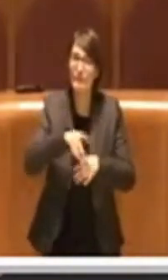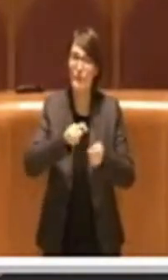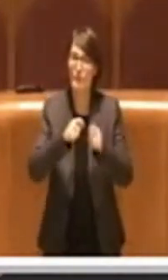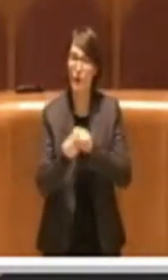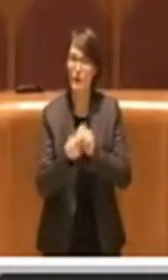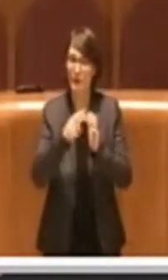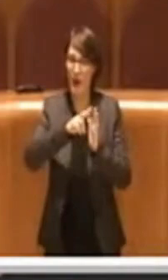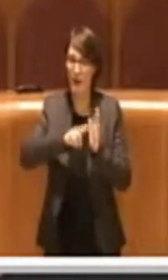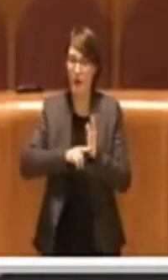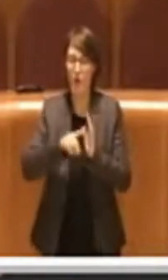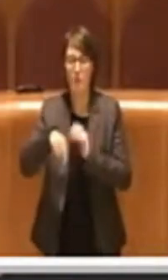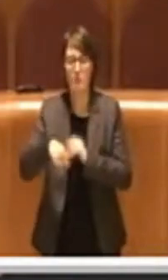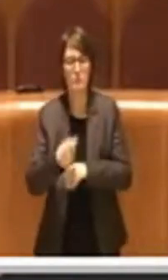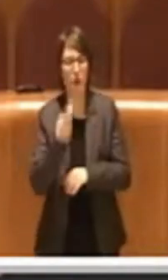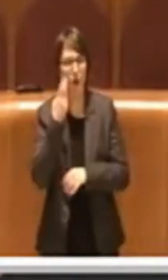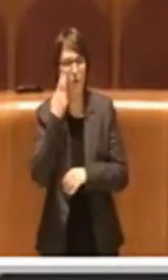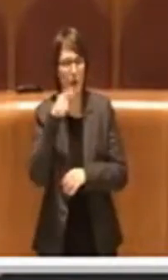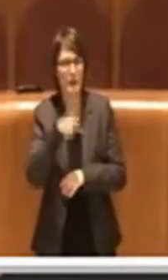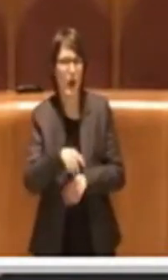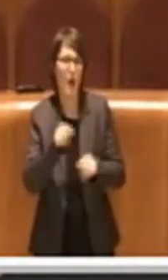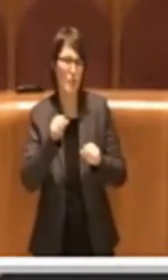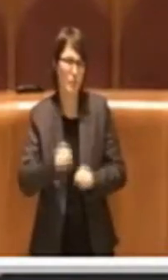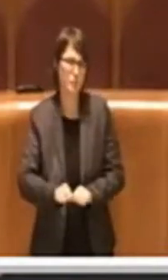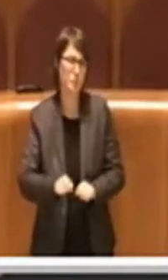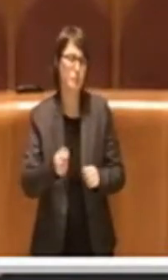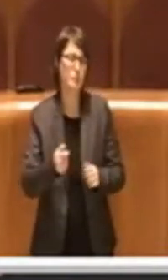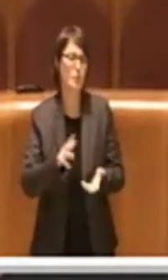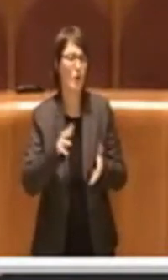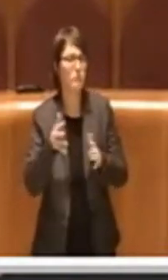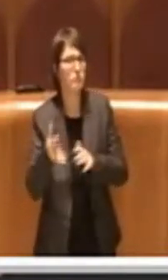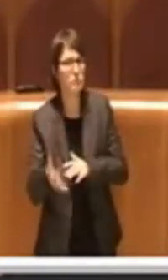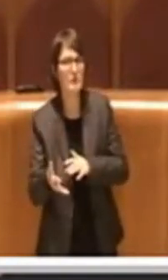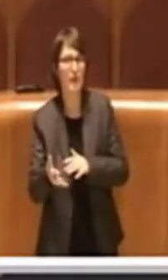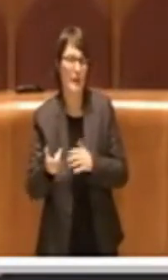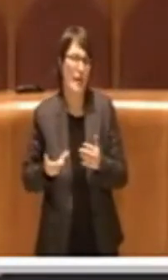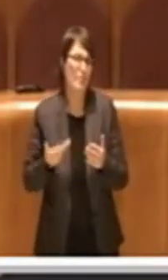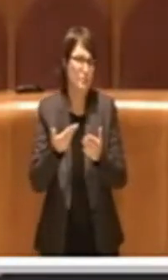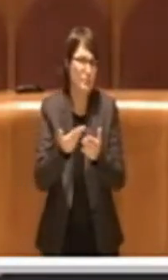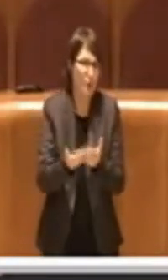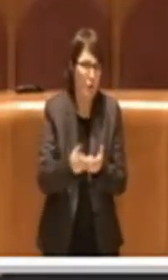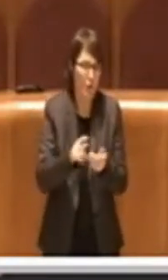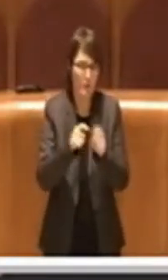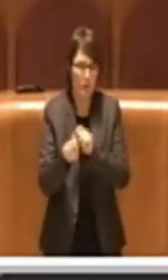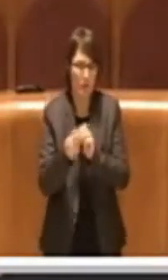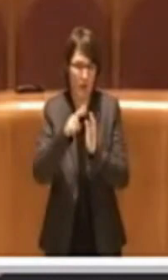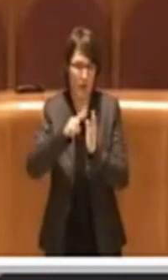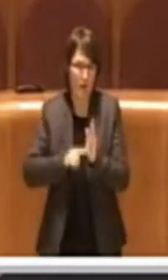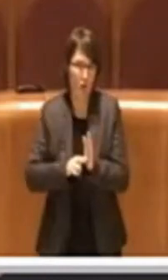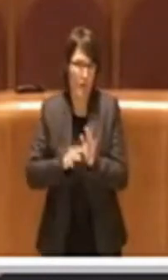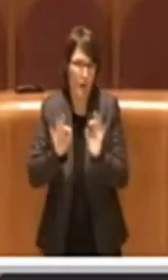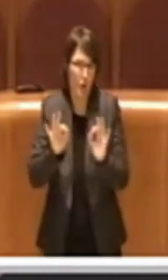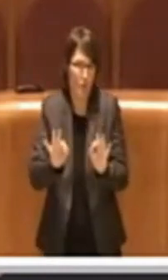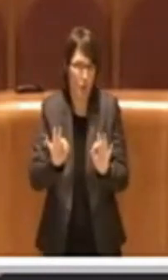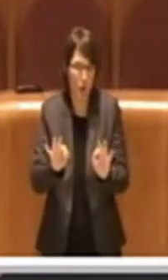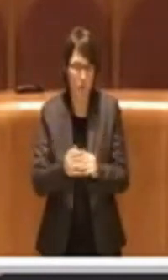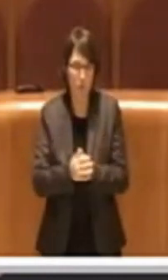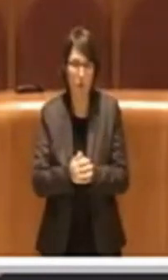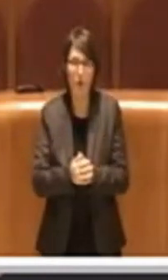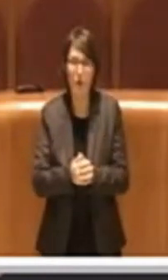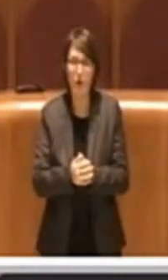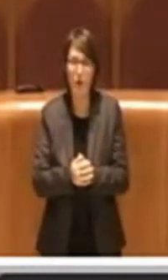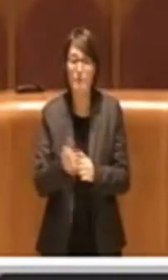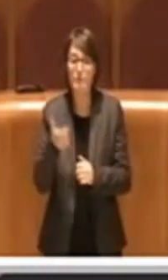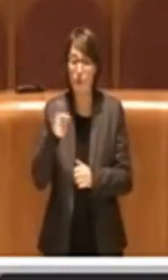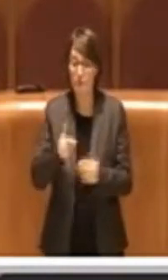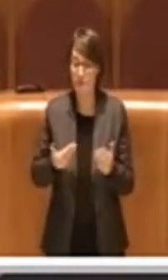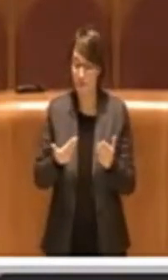poi vediamo, eventualmente può anche diventare una richiesta, appunto una proposta di modifica del regolamento stesso, perché si